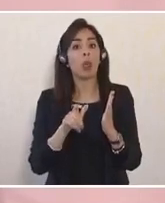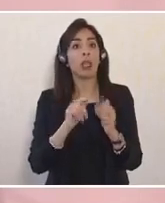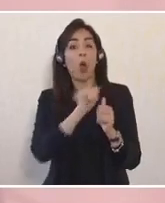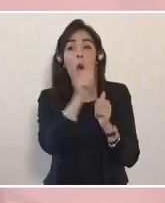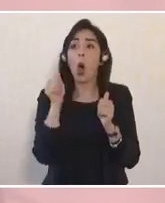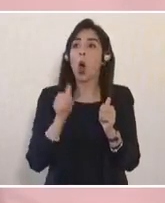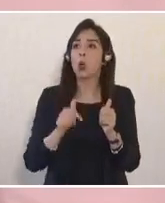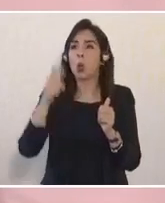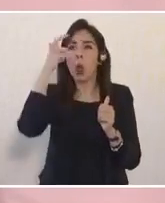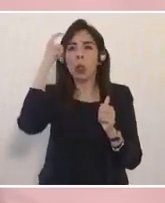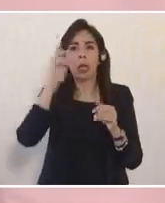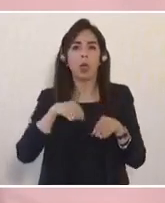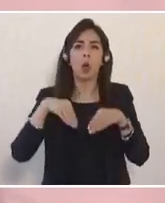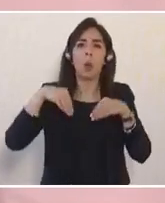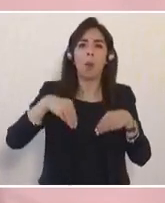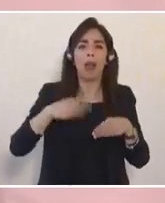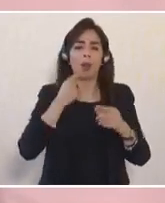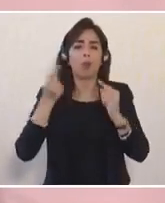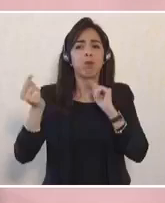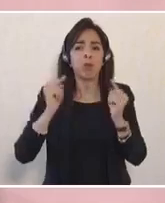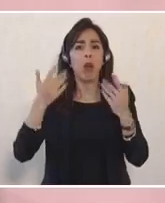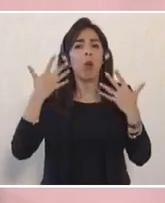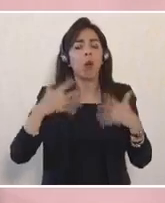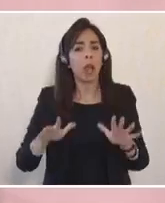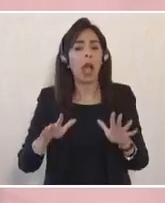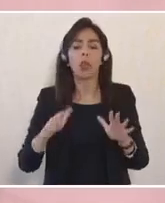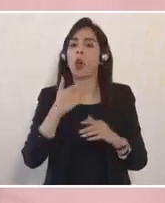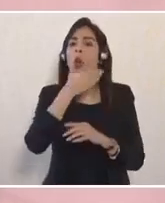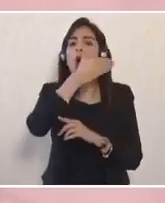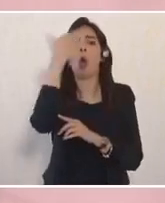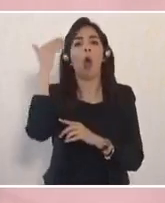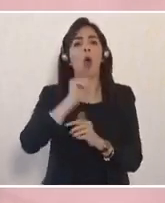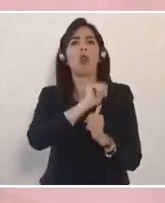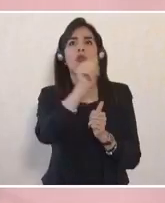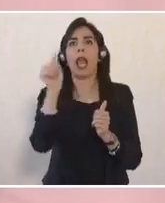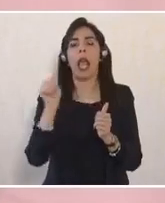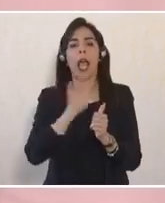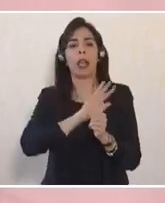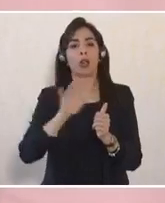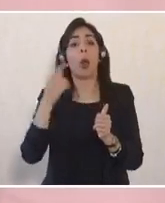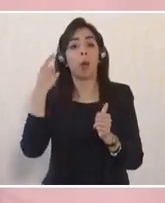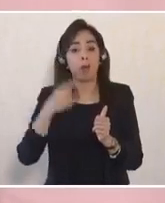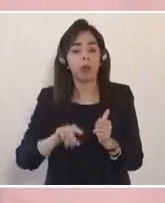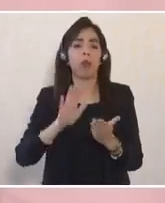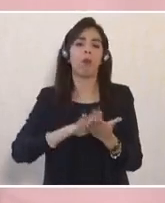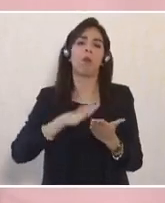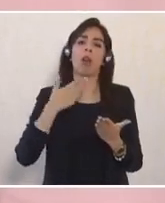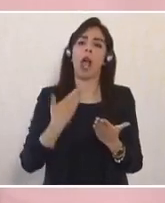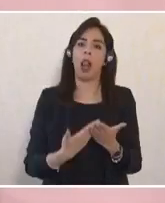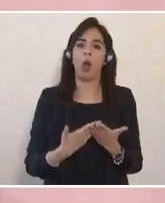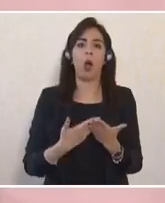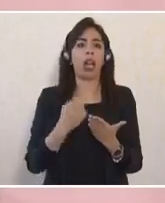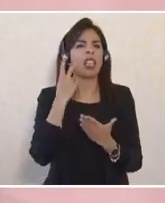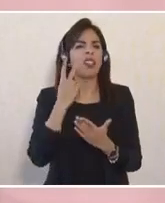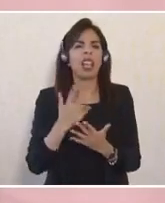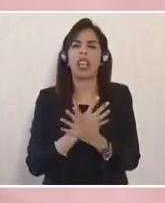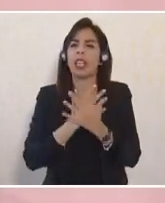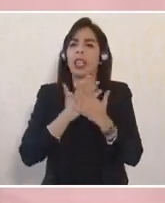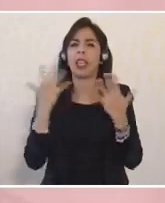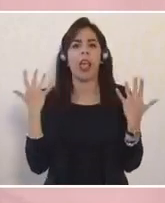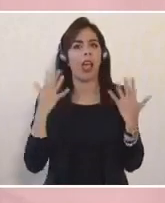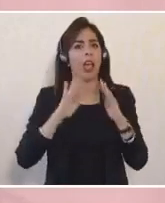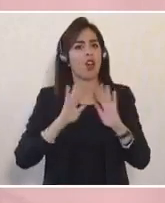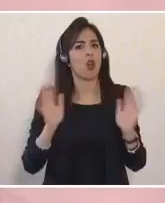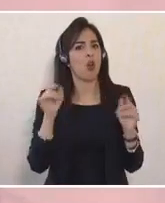presi. Era veramente apparente, era forse il desiderio di rimediare a delle ingiustizie,